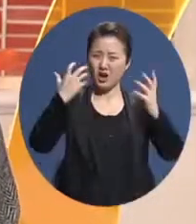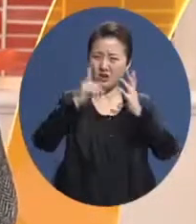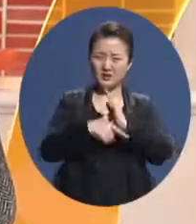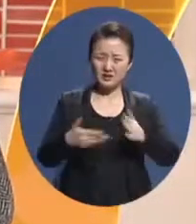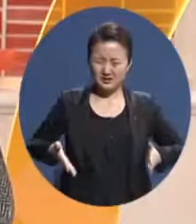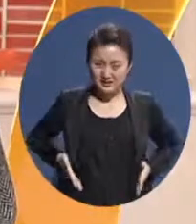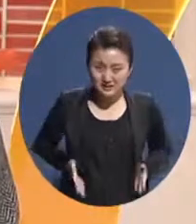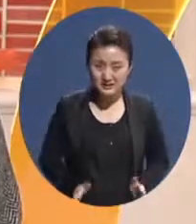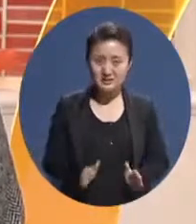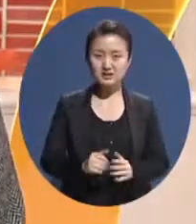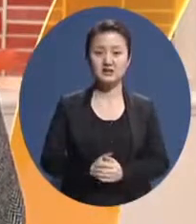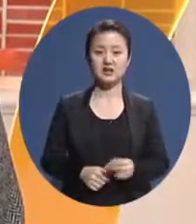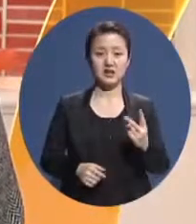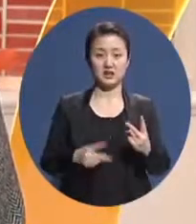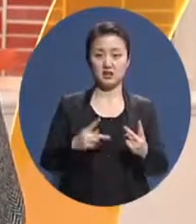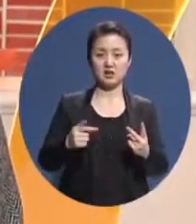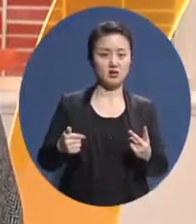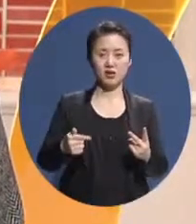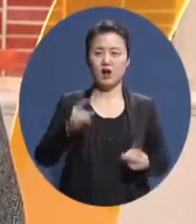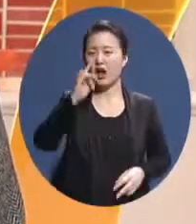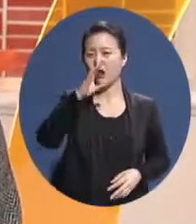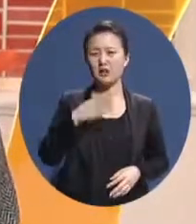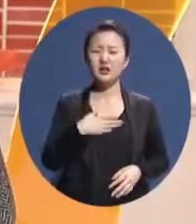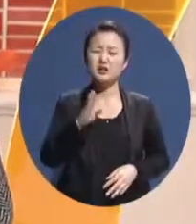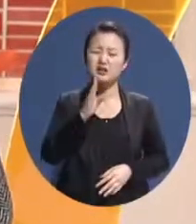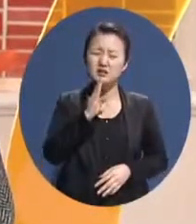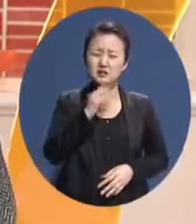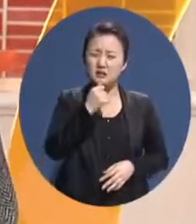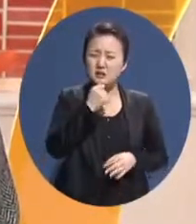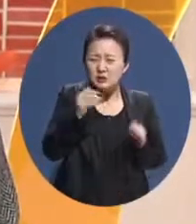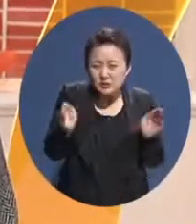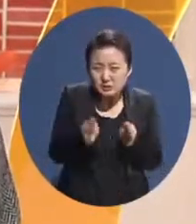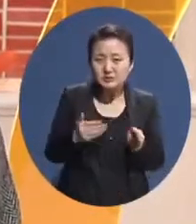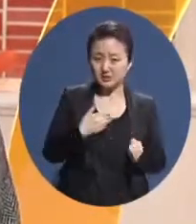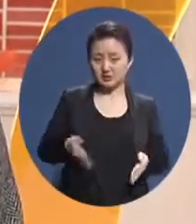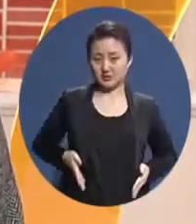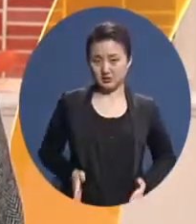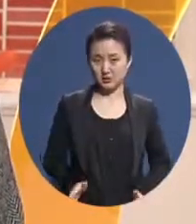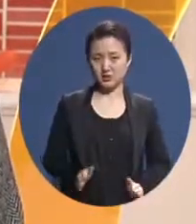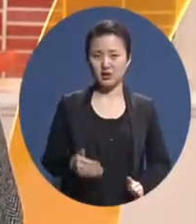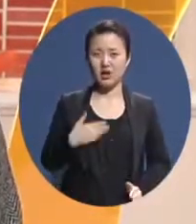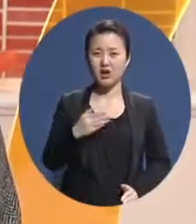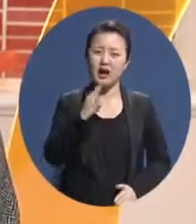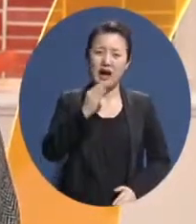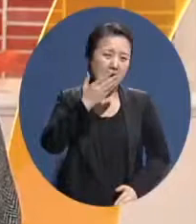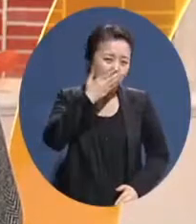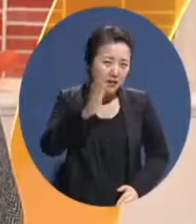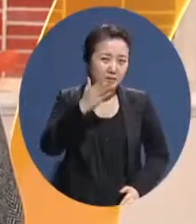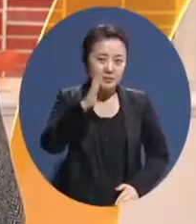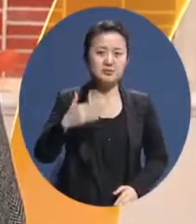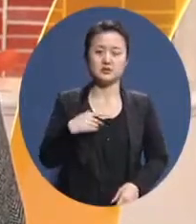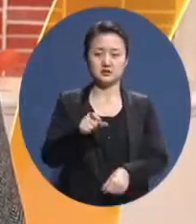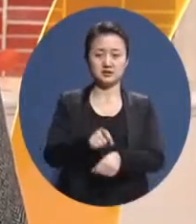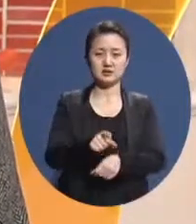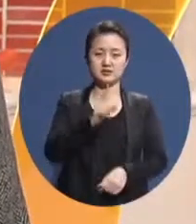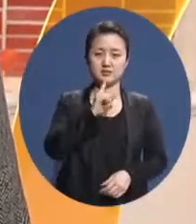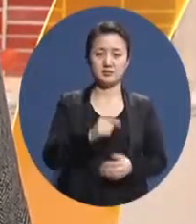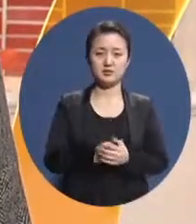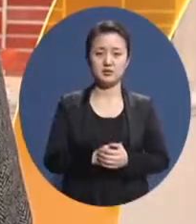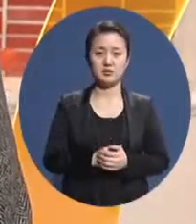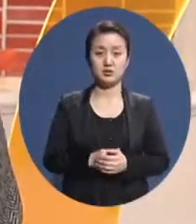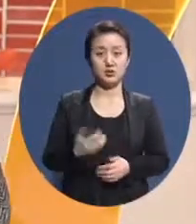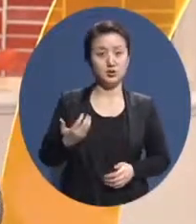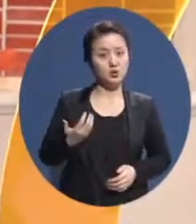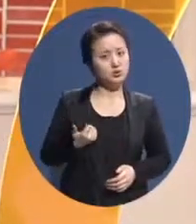저는 뭐 2kg가 안 되게 태어났었어요. 다를 못 차고 태어나고 근데 정말 안 먹었대요 제가요. 그리고 저는 모유를 세 돌까지